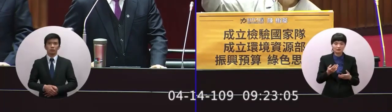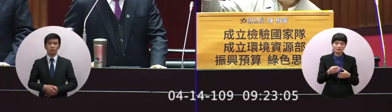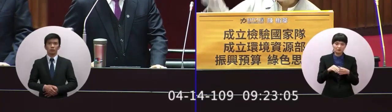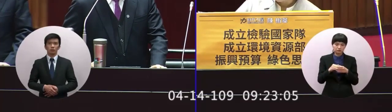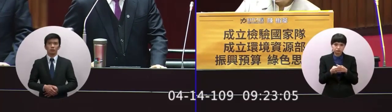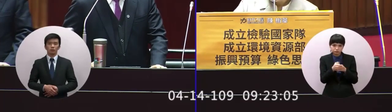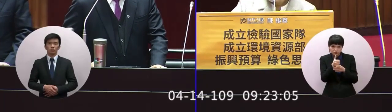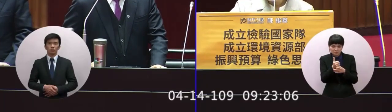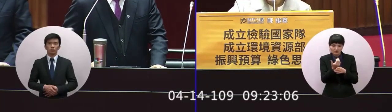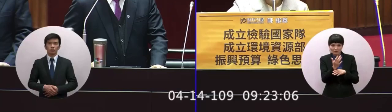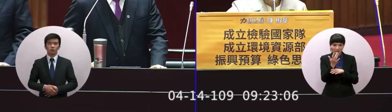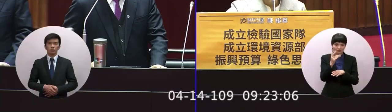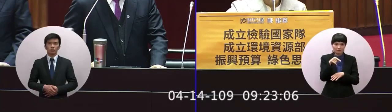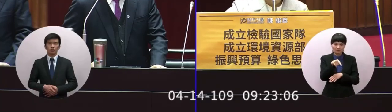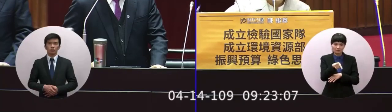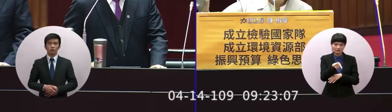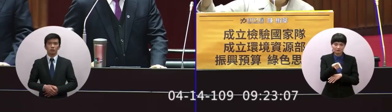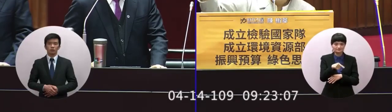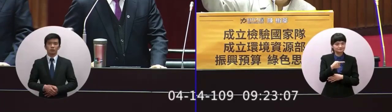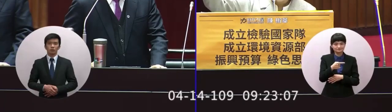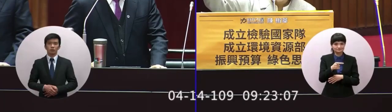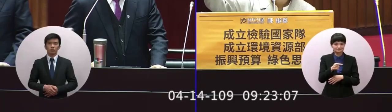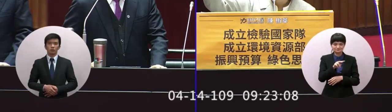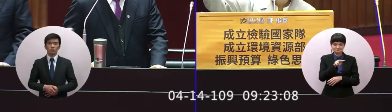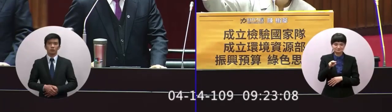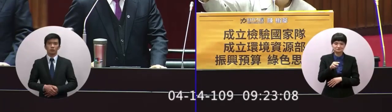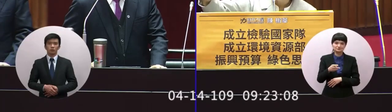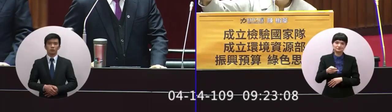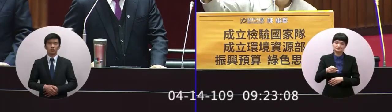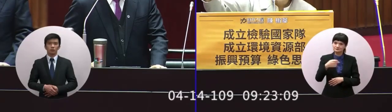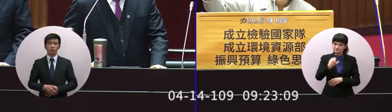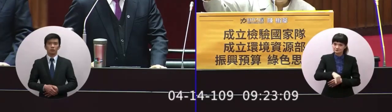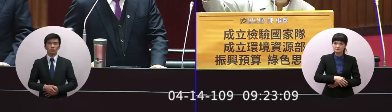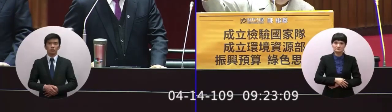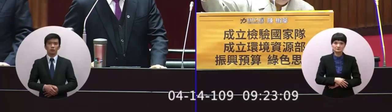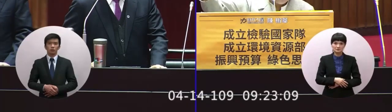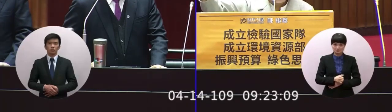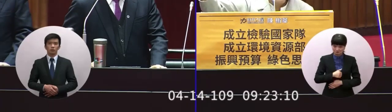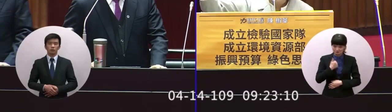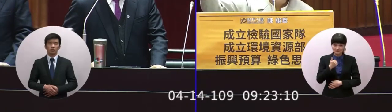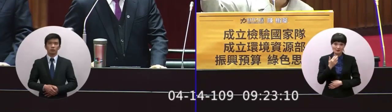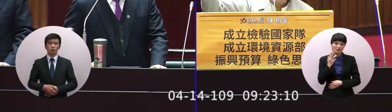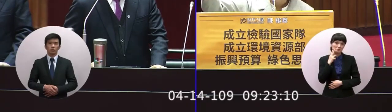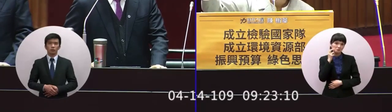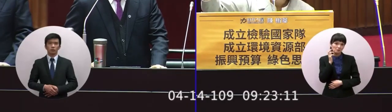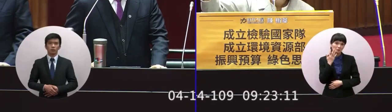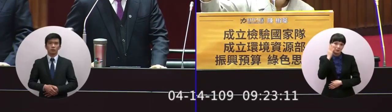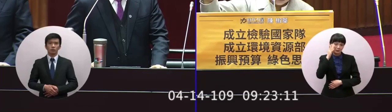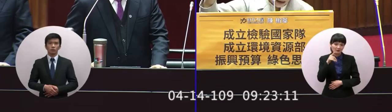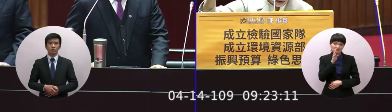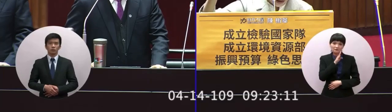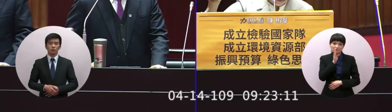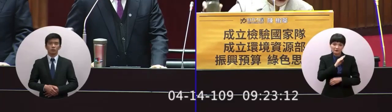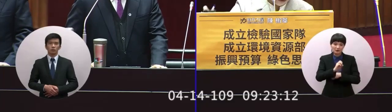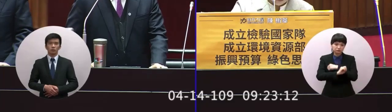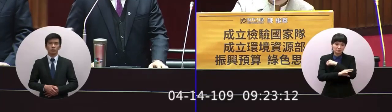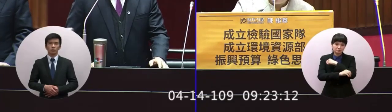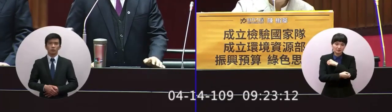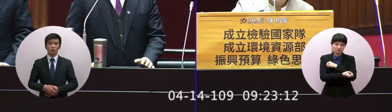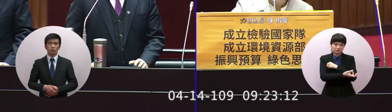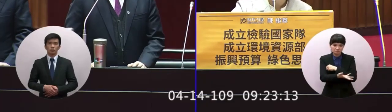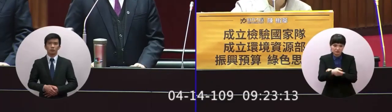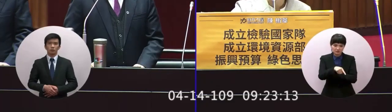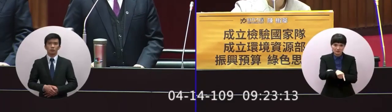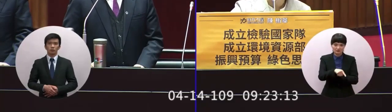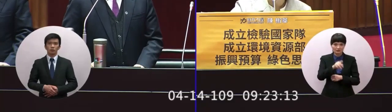就是要请这个就是当地采样的这个不锈钢废炉渣的样本，那这里就是要拜托环